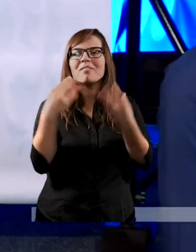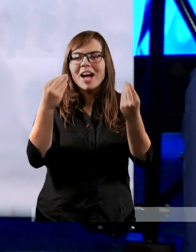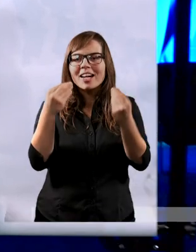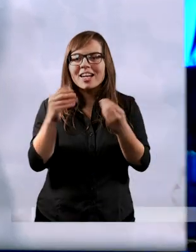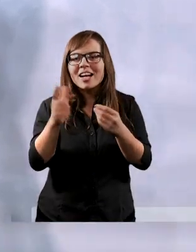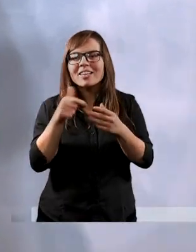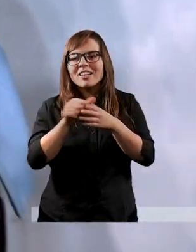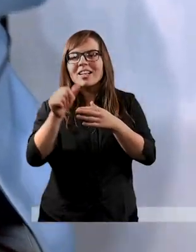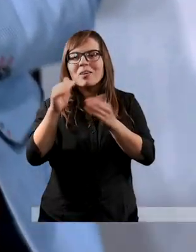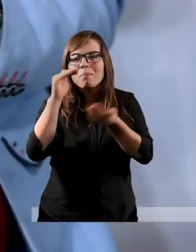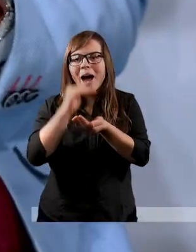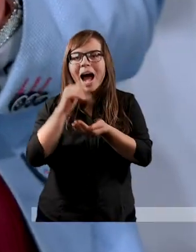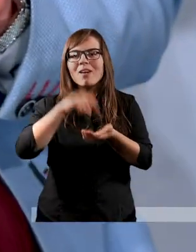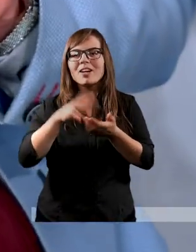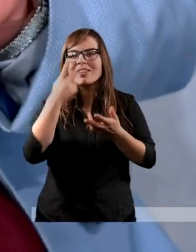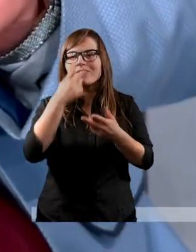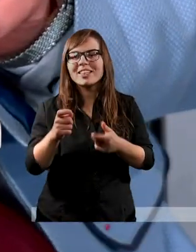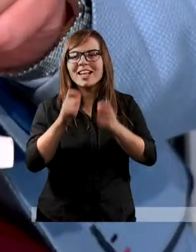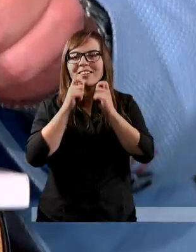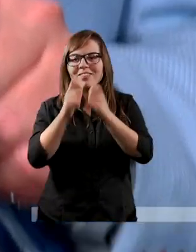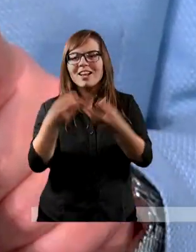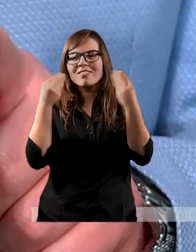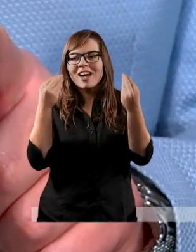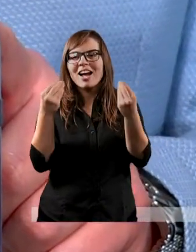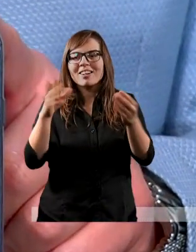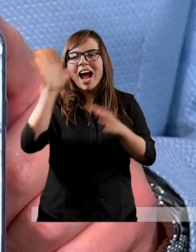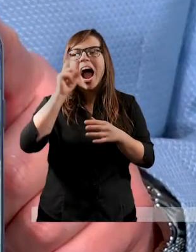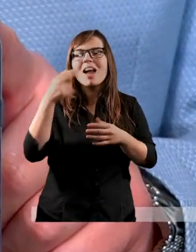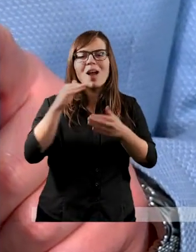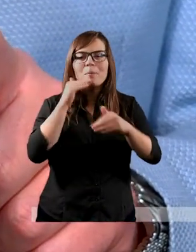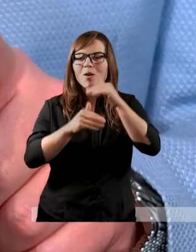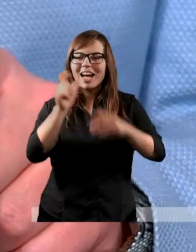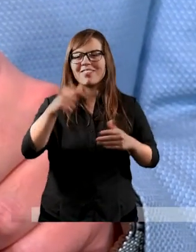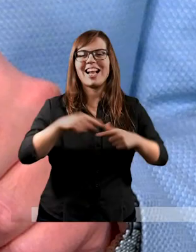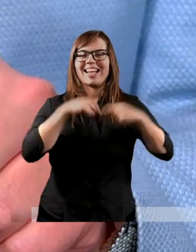jedzie. O, tu jest ten mały sukces, właśnie już widać. O, wspaniale. Karolina, pozdrawiamy cię